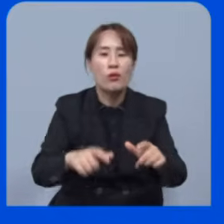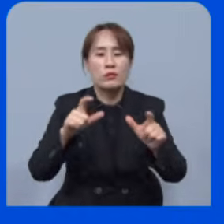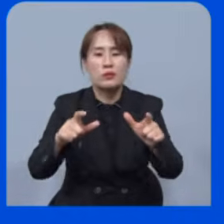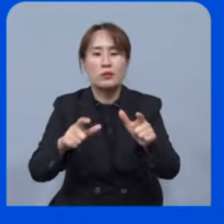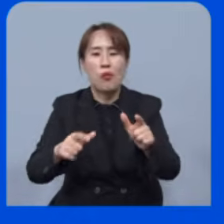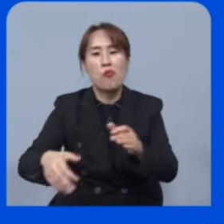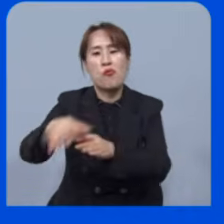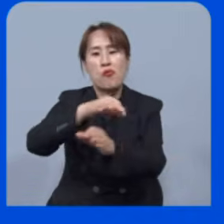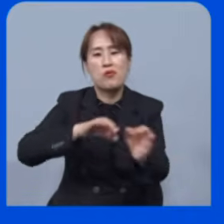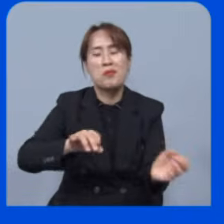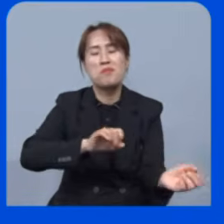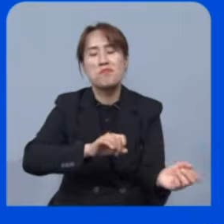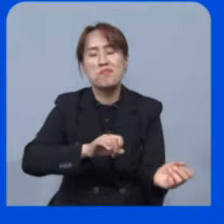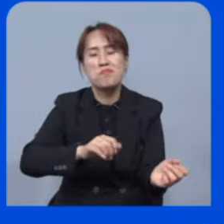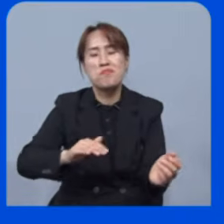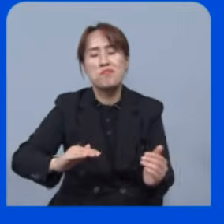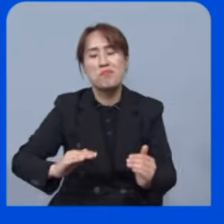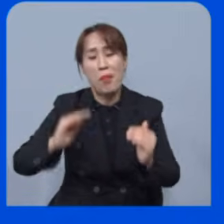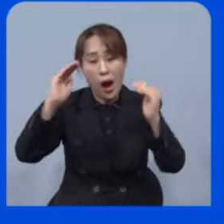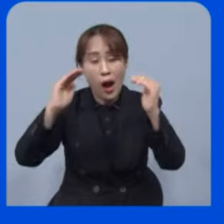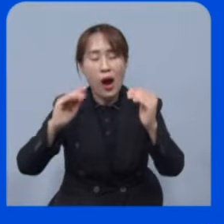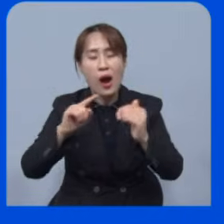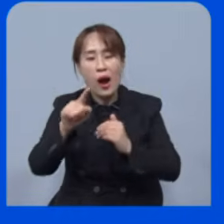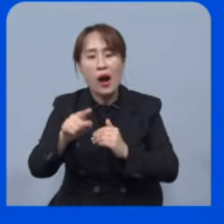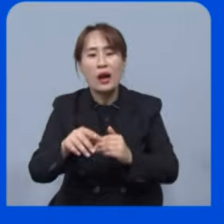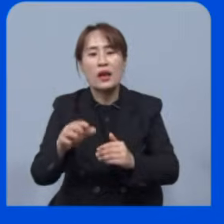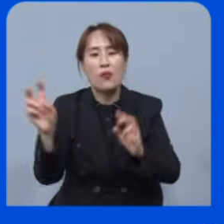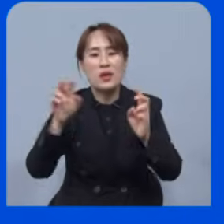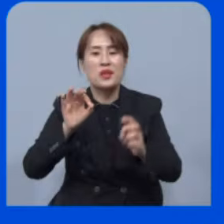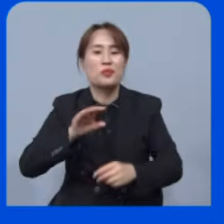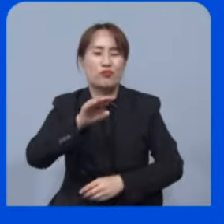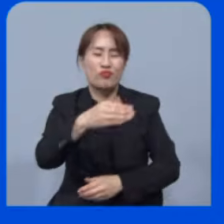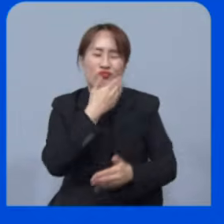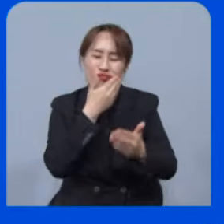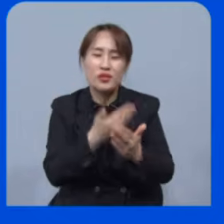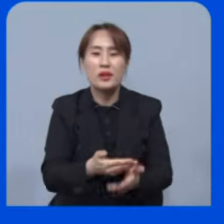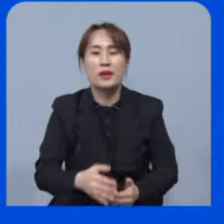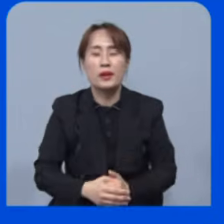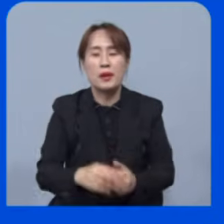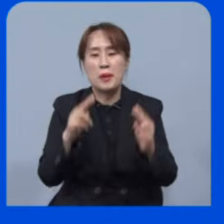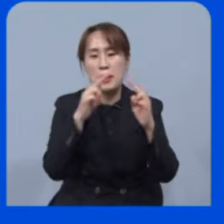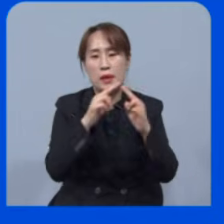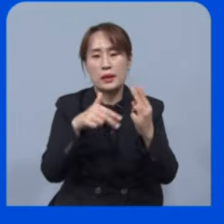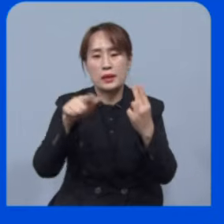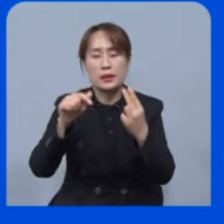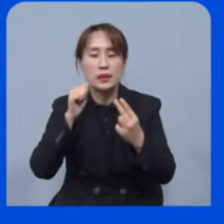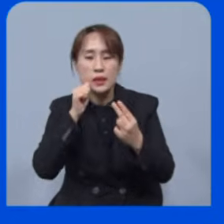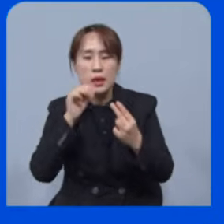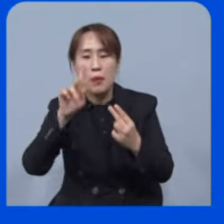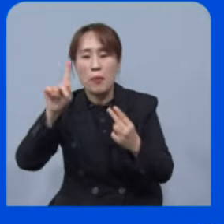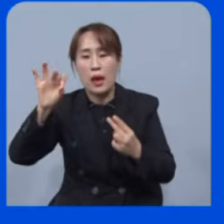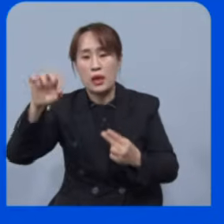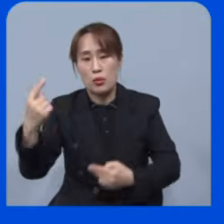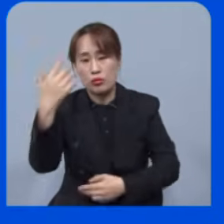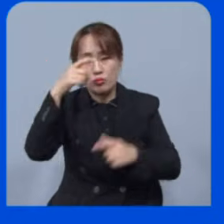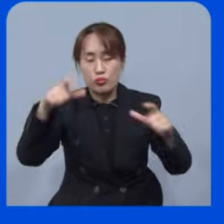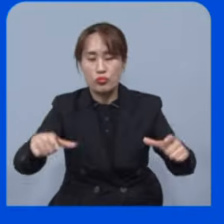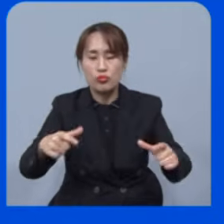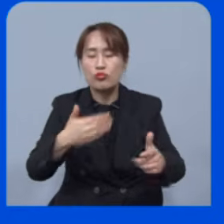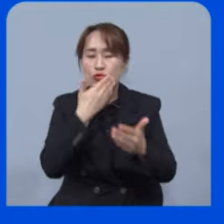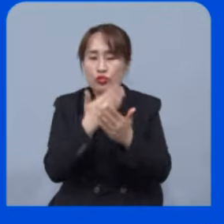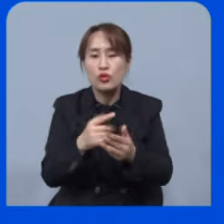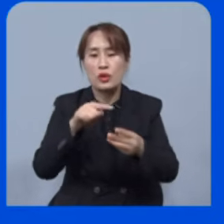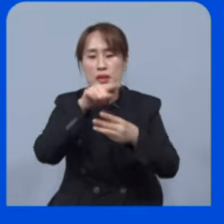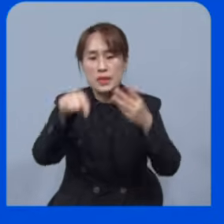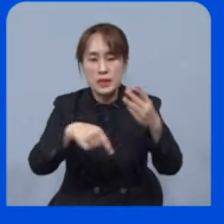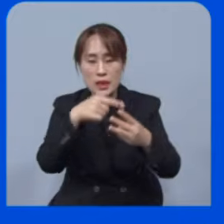활력이 생기는 원천도 결국은 기업의 투자에서 나오기 때문입니다. 반도체, 2차 전지, 바이오 등 충북에